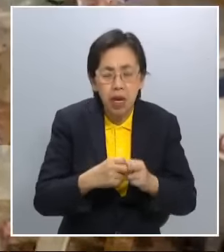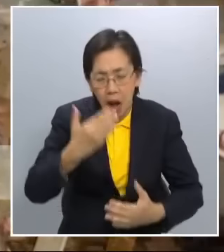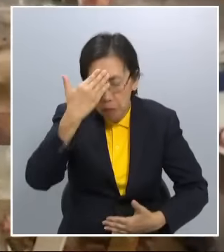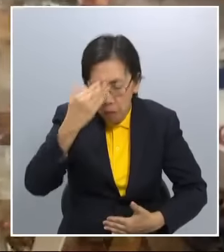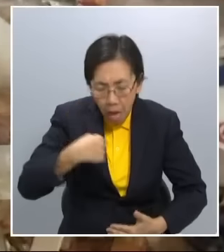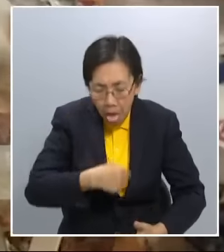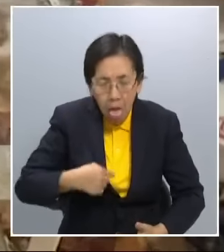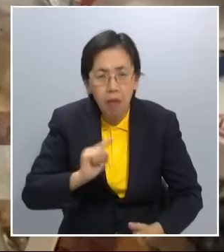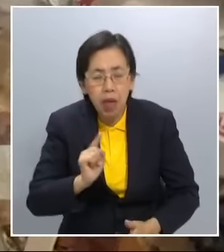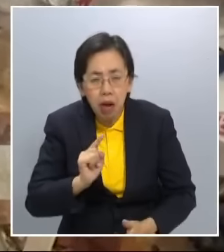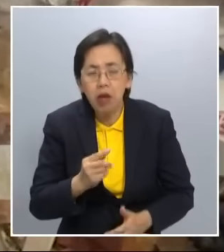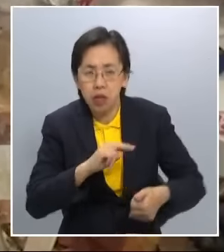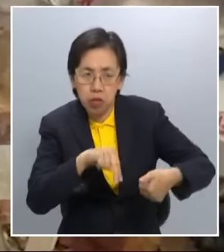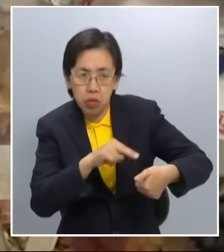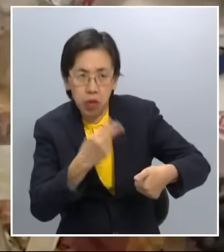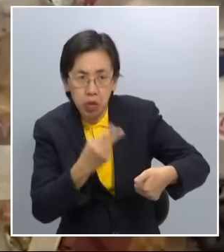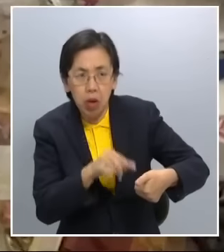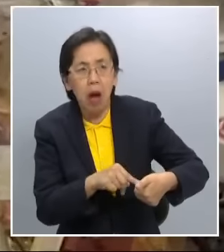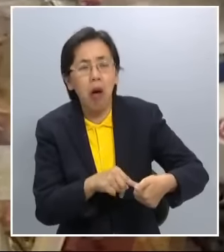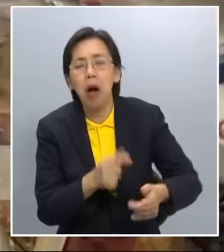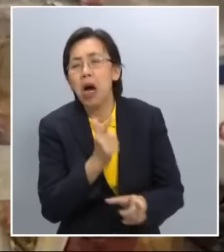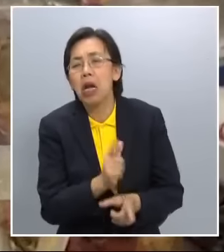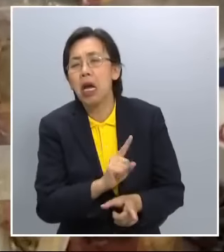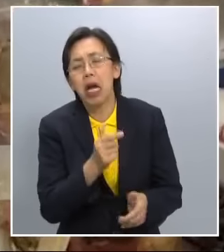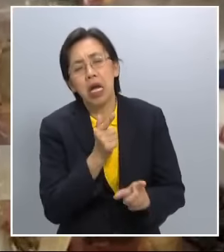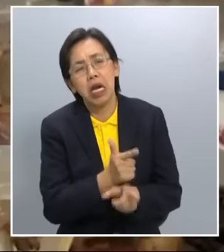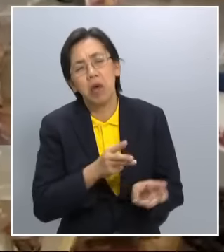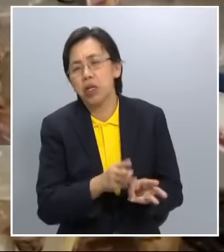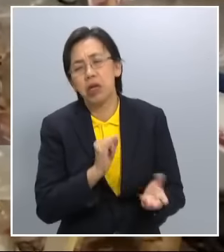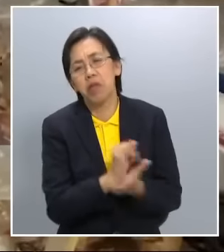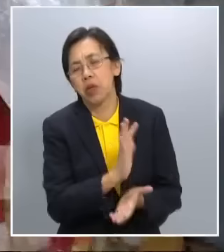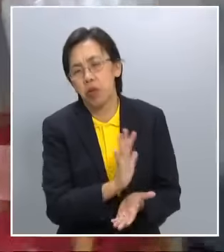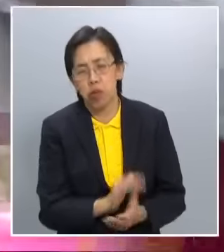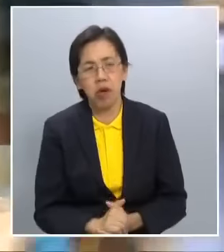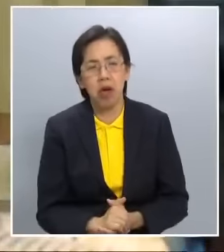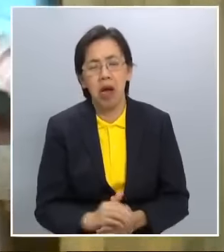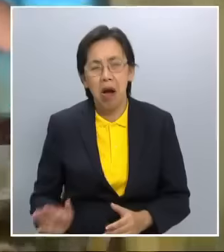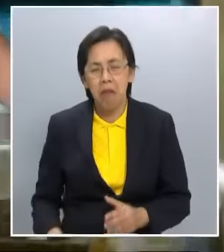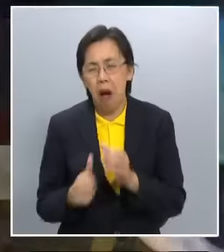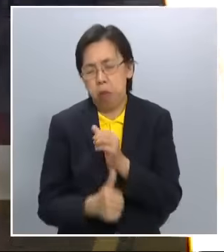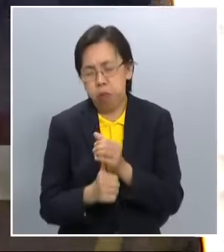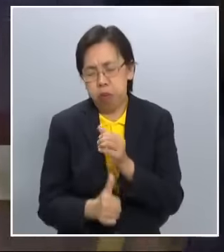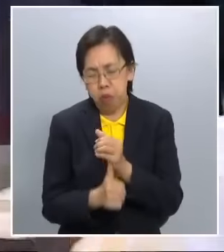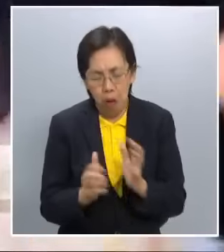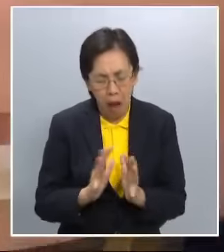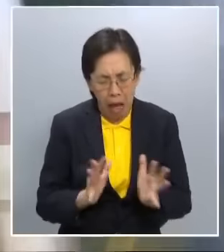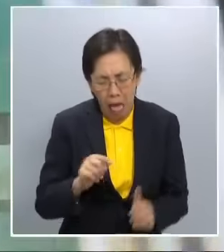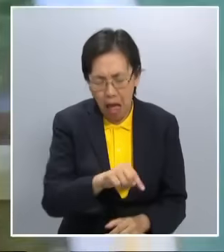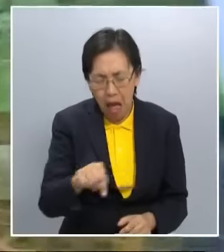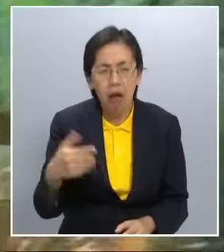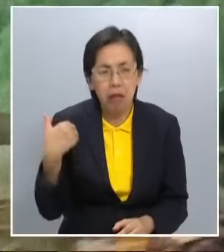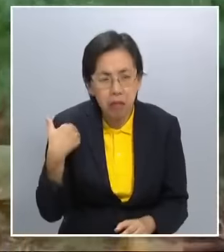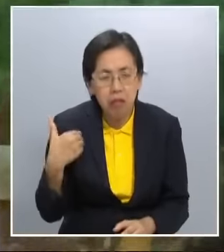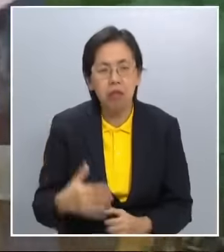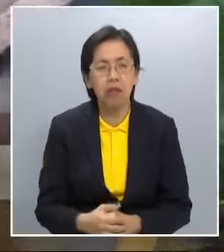หมค่ะเพราะว่าเท่าที่ดูก็คือถูกเลี้ยงแบบไม่ถูกสุขลักษณะมีอึสุนัขหมักหมมอยู่เยอะนะคะเนี่ยค่ะ